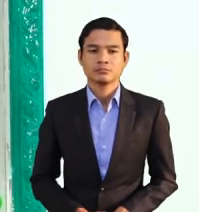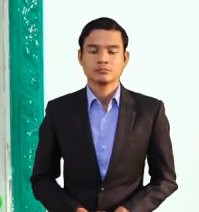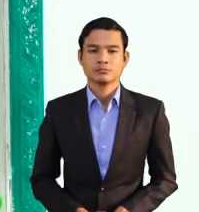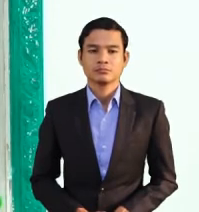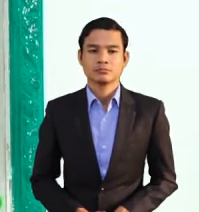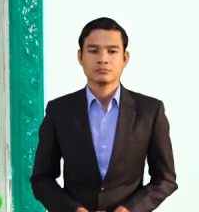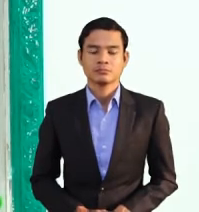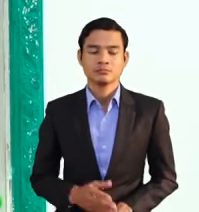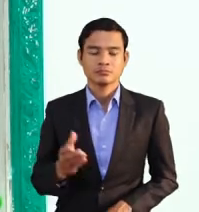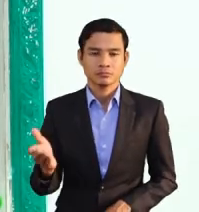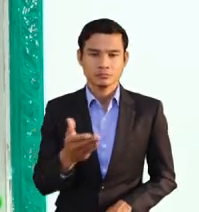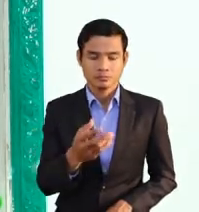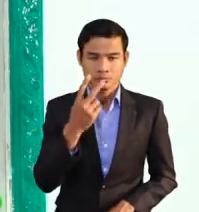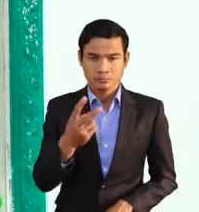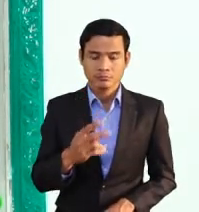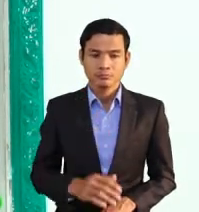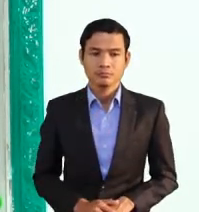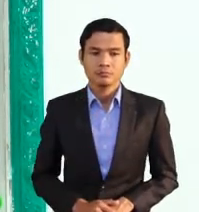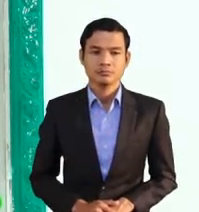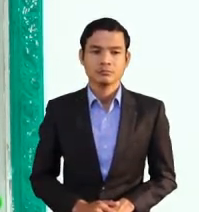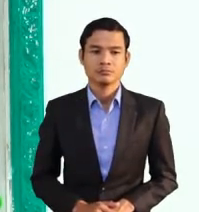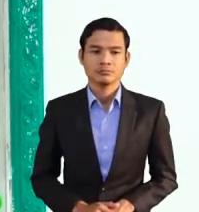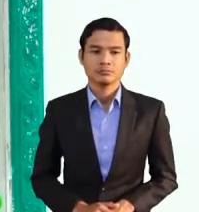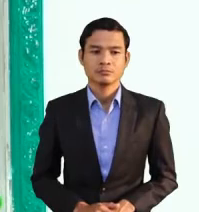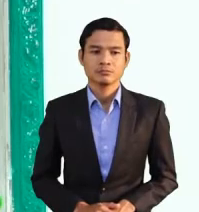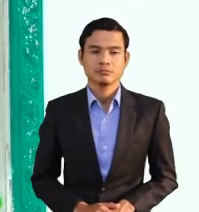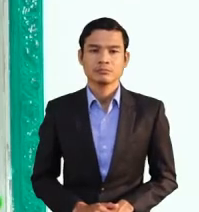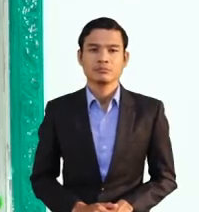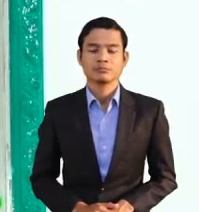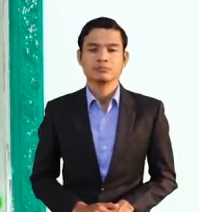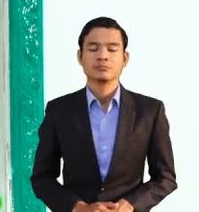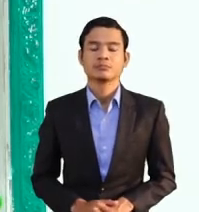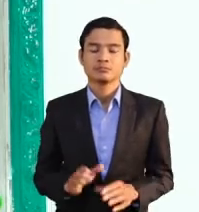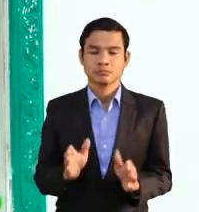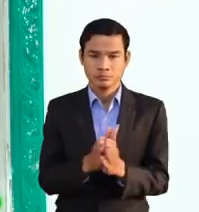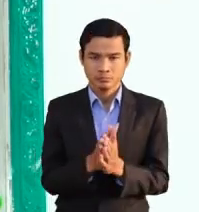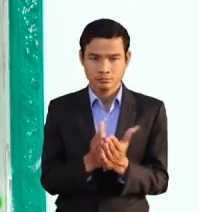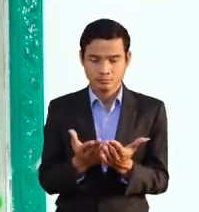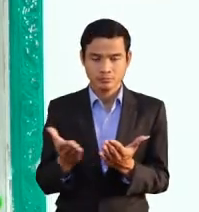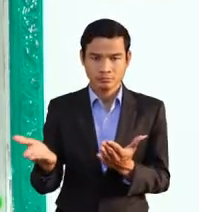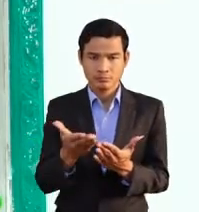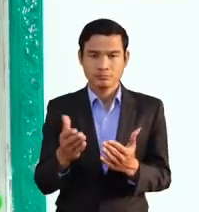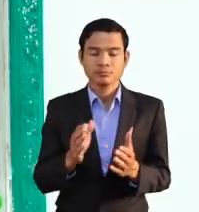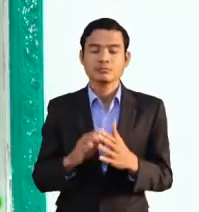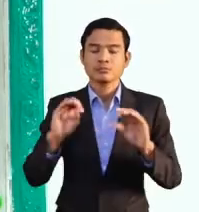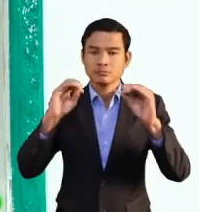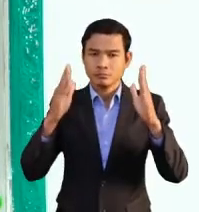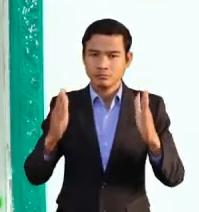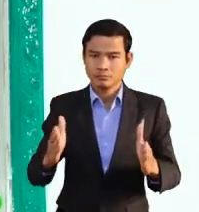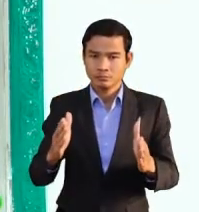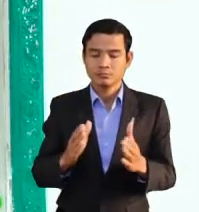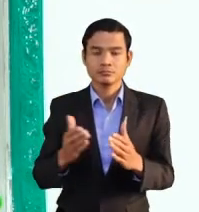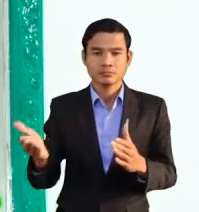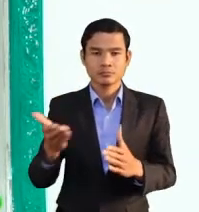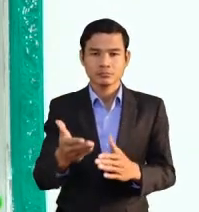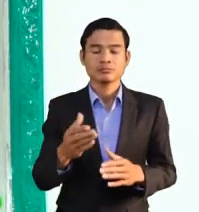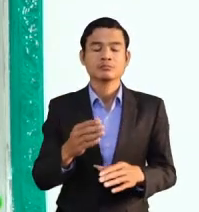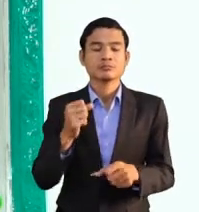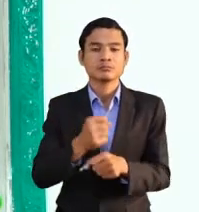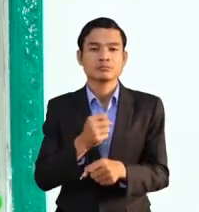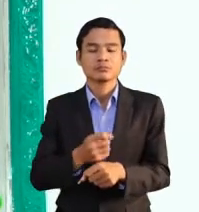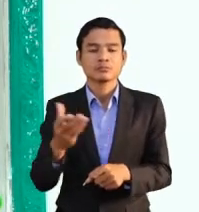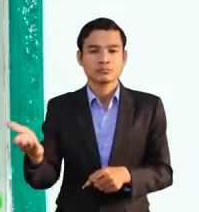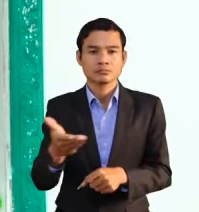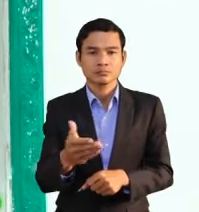Ờ, chẳng con mơ mà con thả nơi khăn ông. Sẽ phơi con để con thơ nè khủ ai thơ con. Chàng